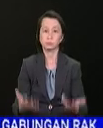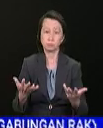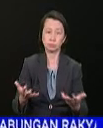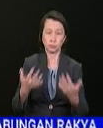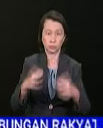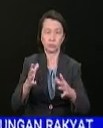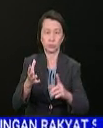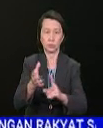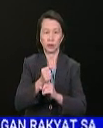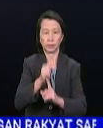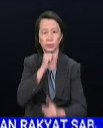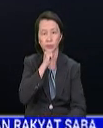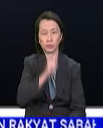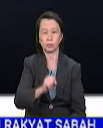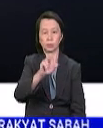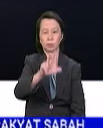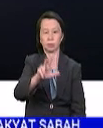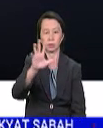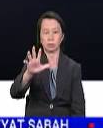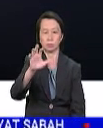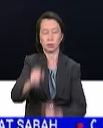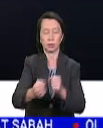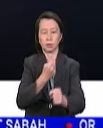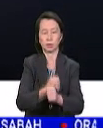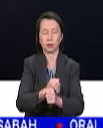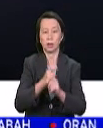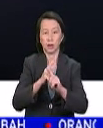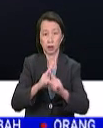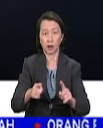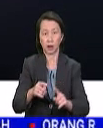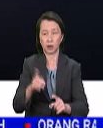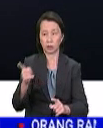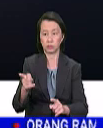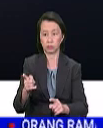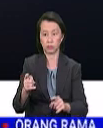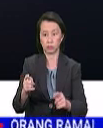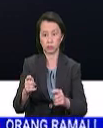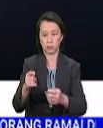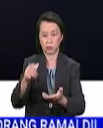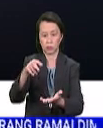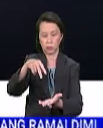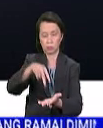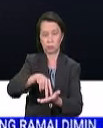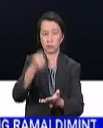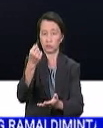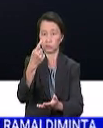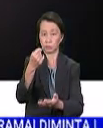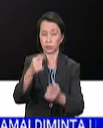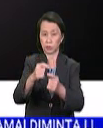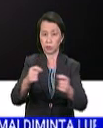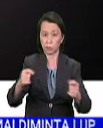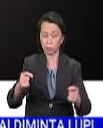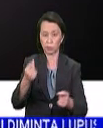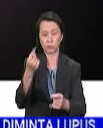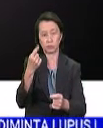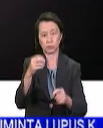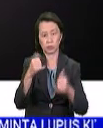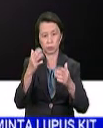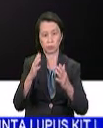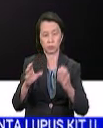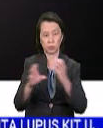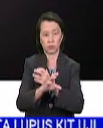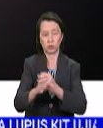Meskipun telah mencapai usia 35 tahun, namun posisinya dalam kesebelasan utama JDT sukar untuk